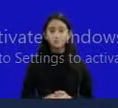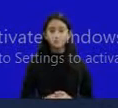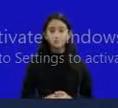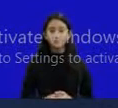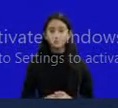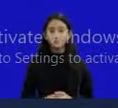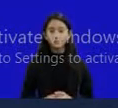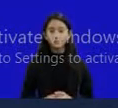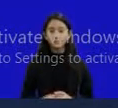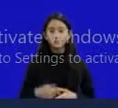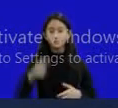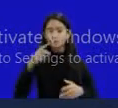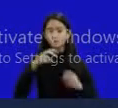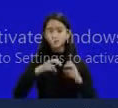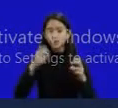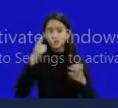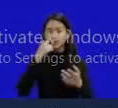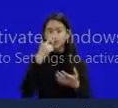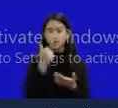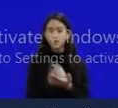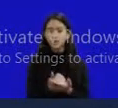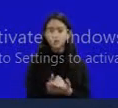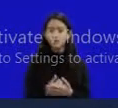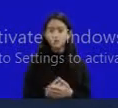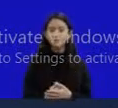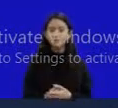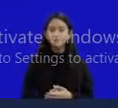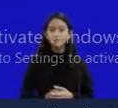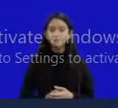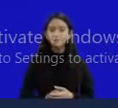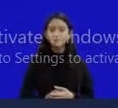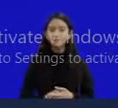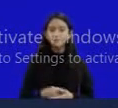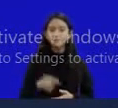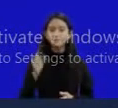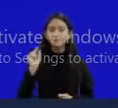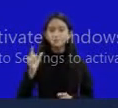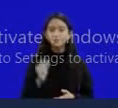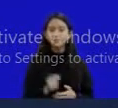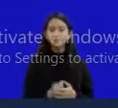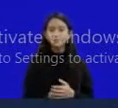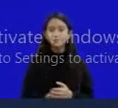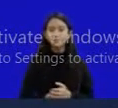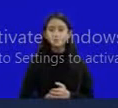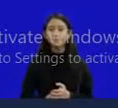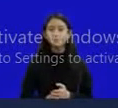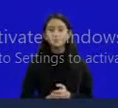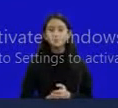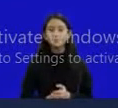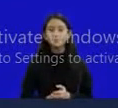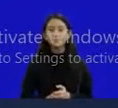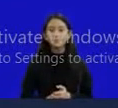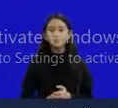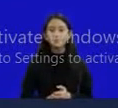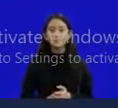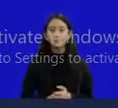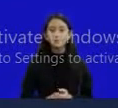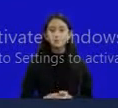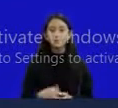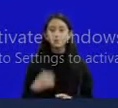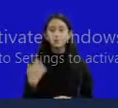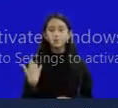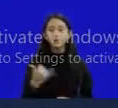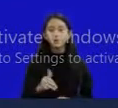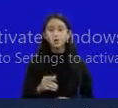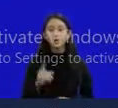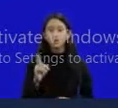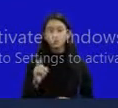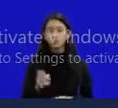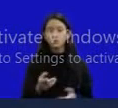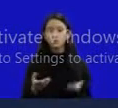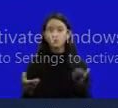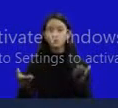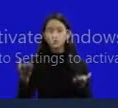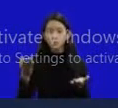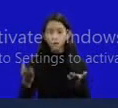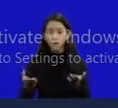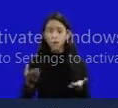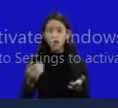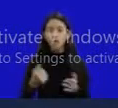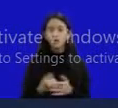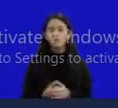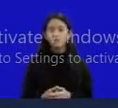ini sangat penting untuk babak Kepala Dinas Bapak Kepala Daerah faktor yang perlu menjadi pertimbangan